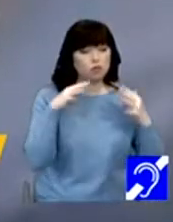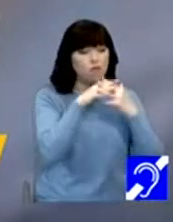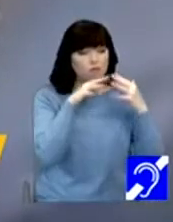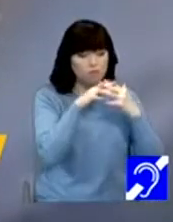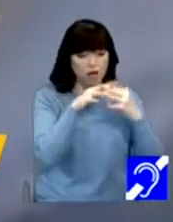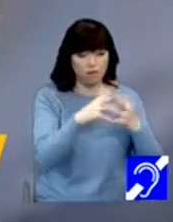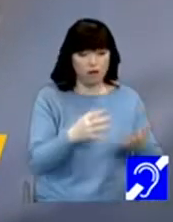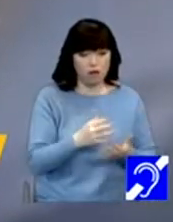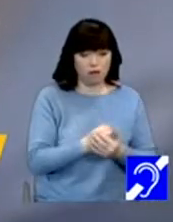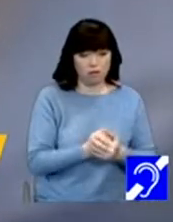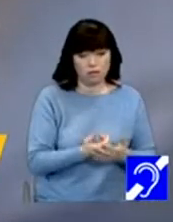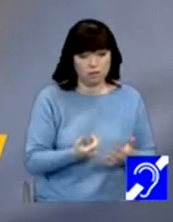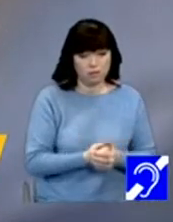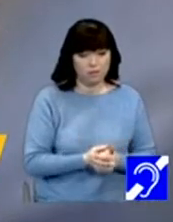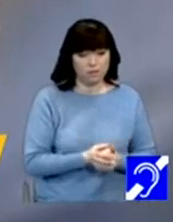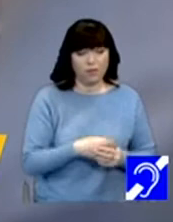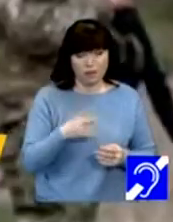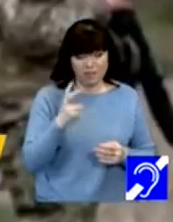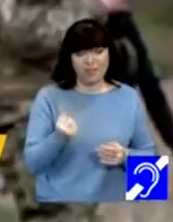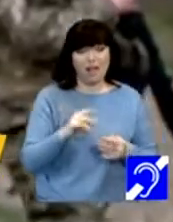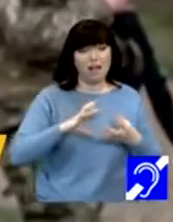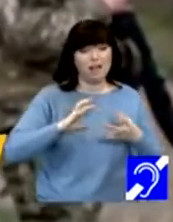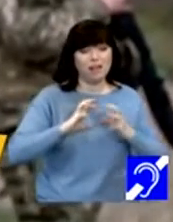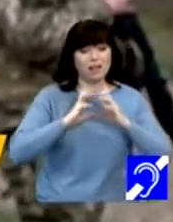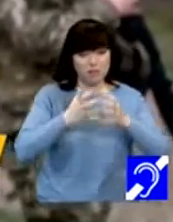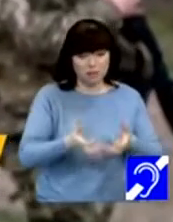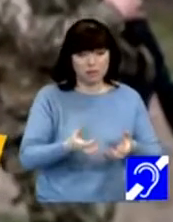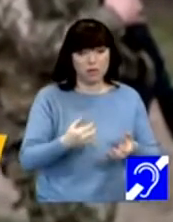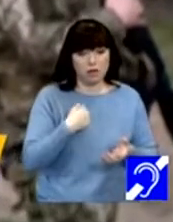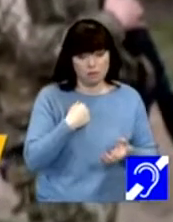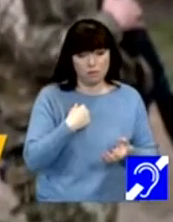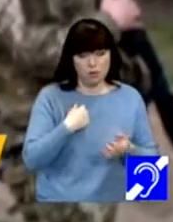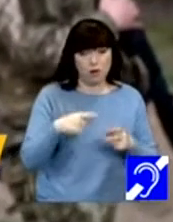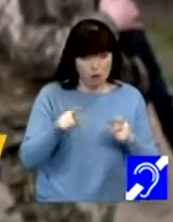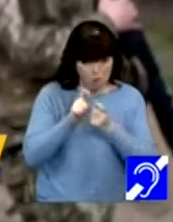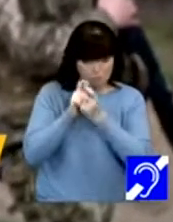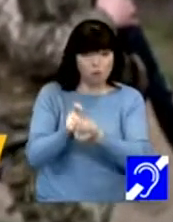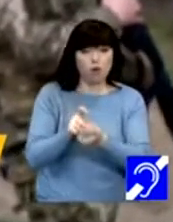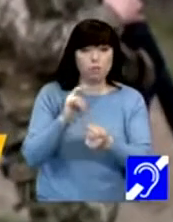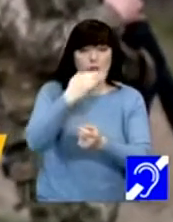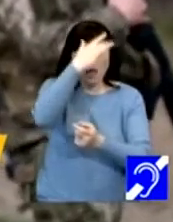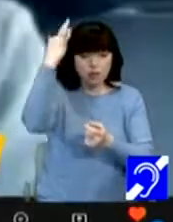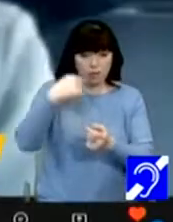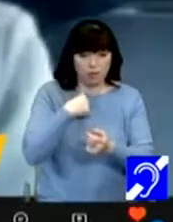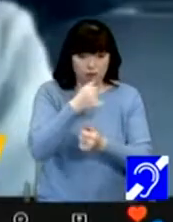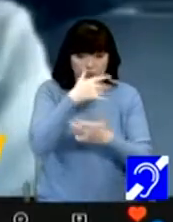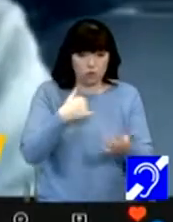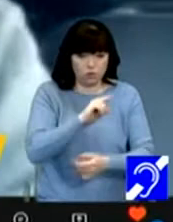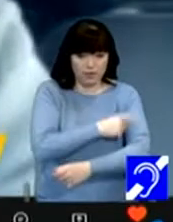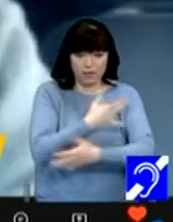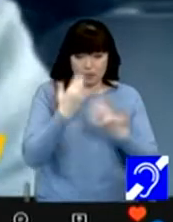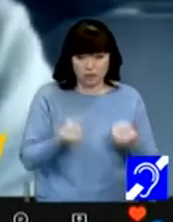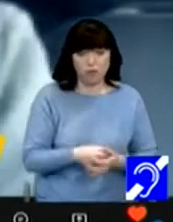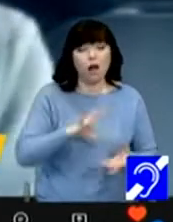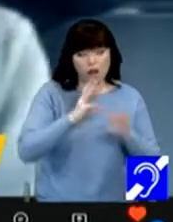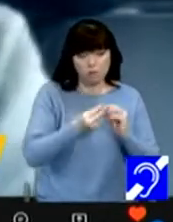с второй армией в мире на небе. Хотя на земле мы полностью даем им отпор. Поэтому, что я могу сказать? Спасибо и Молдове, и